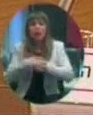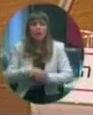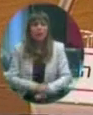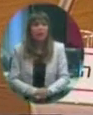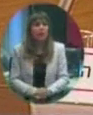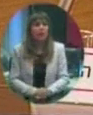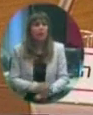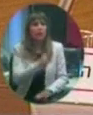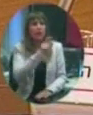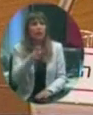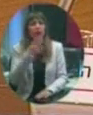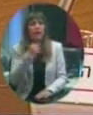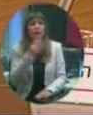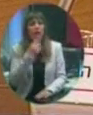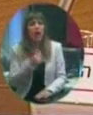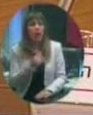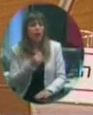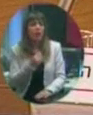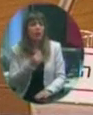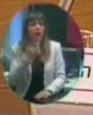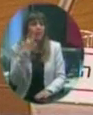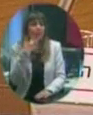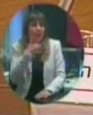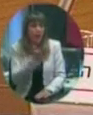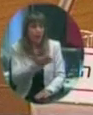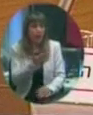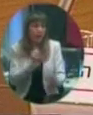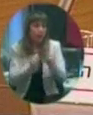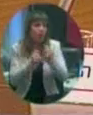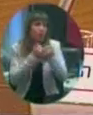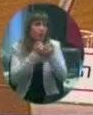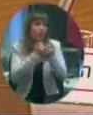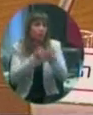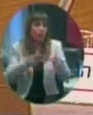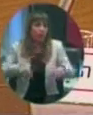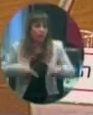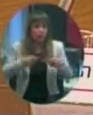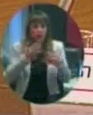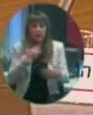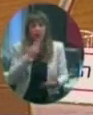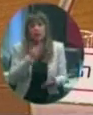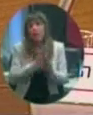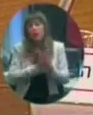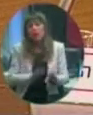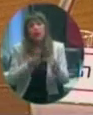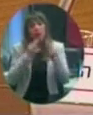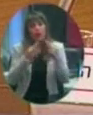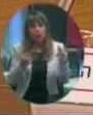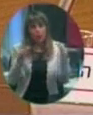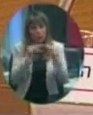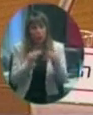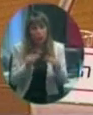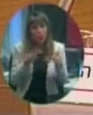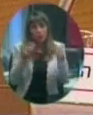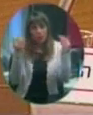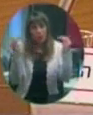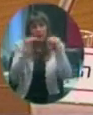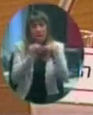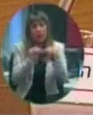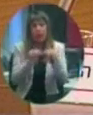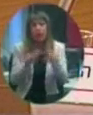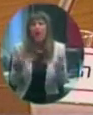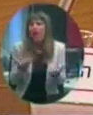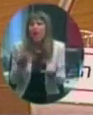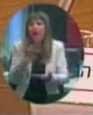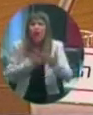להם להתמודד עם המציאות הישראלית בהיעדר פתרונות ראויים לדיור, אז כיצד עולים, בין הם חדשים או בין